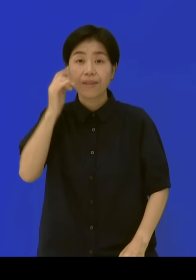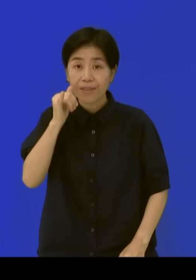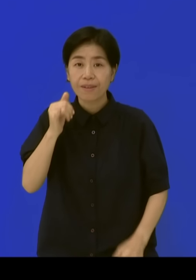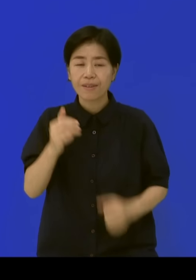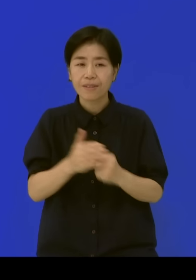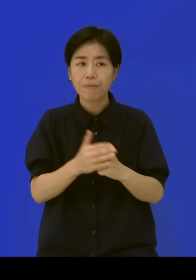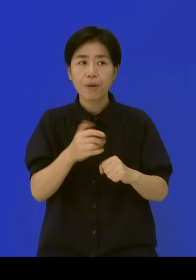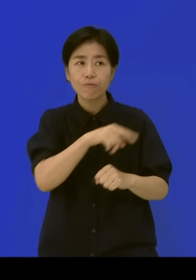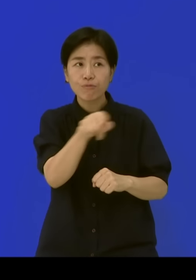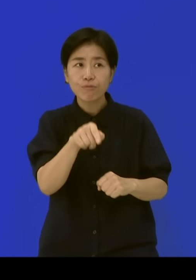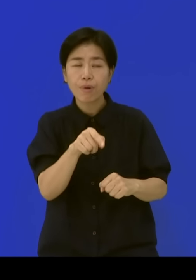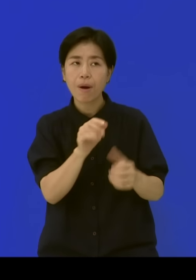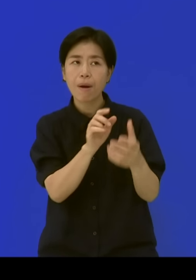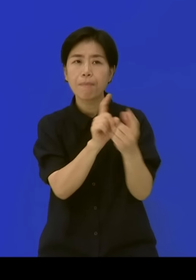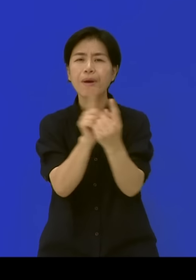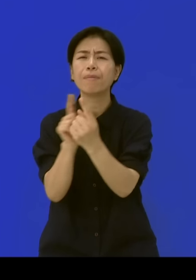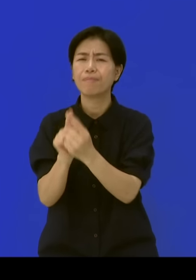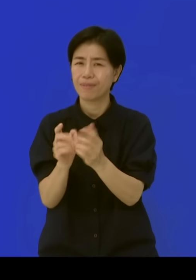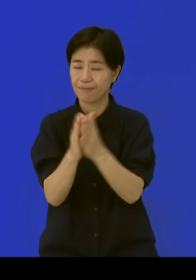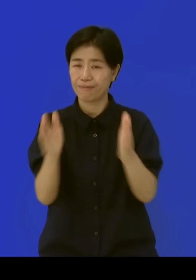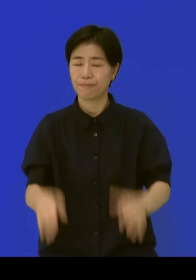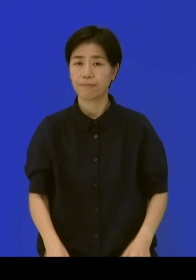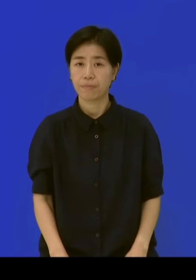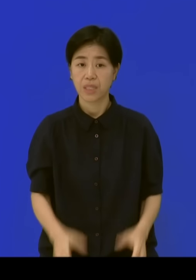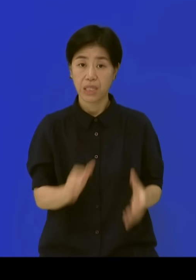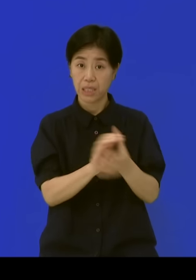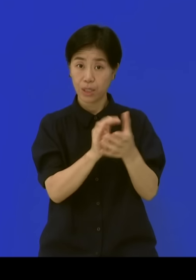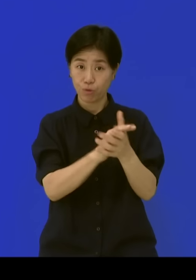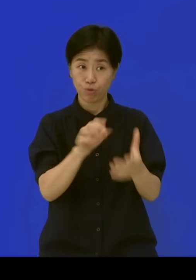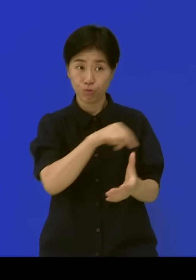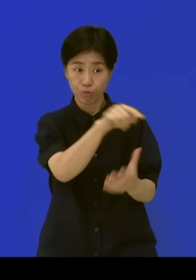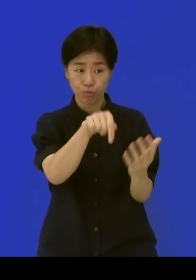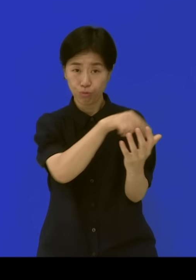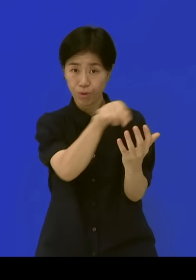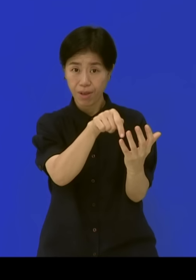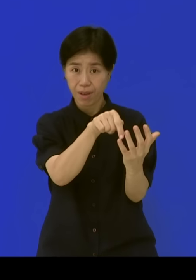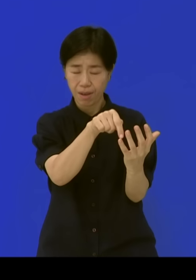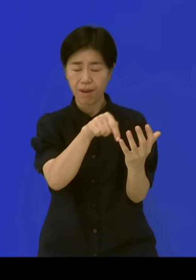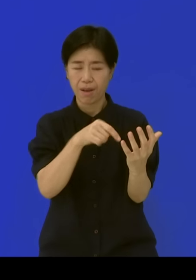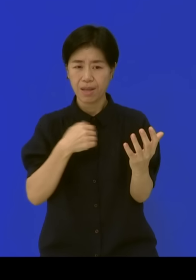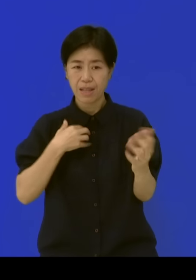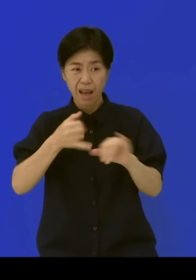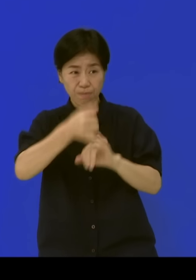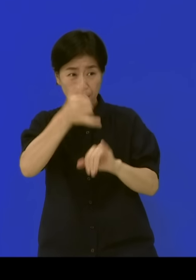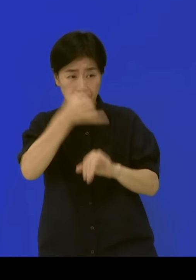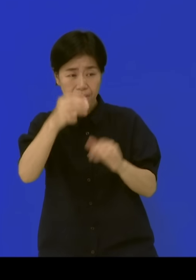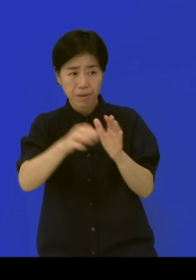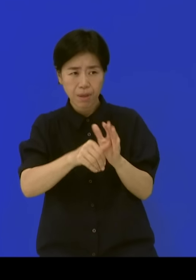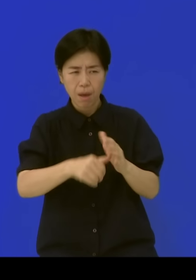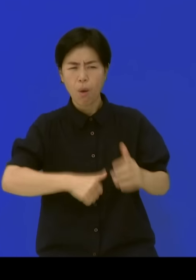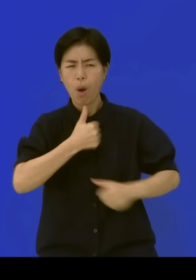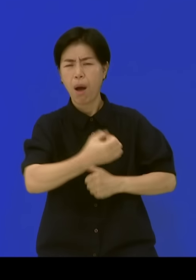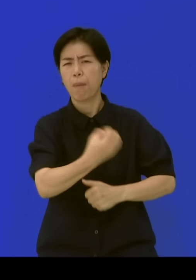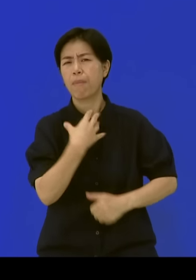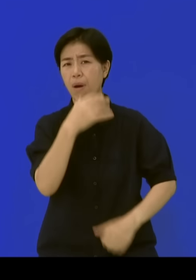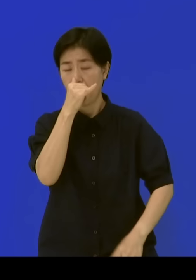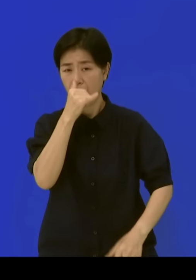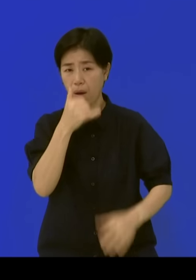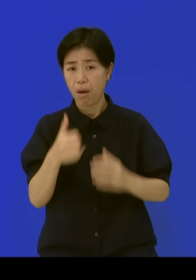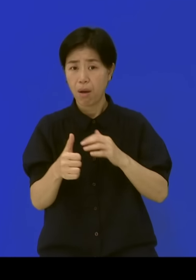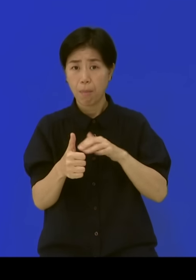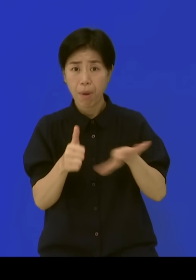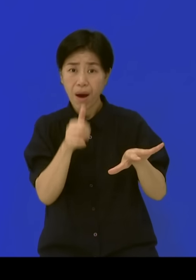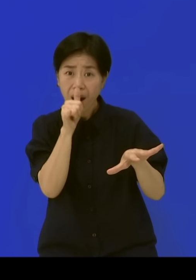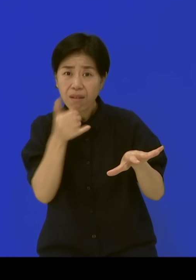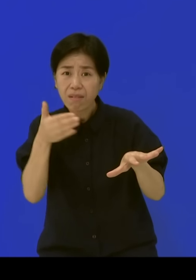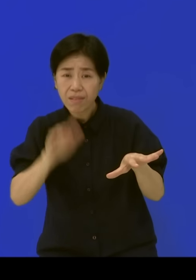안 지키고 이런 걸 못 견디는 친구들도 있었어요. 예. 근데 그들이 화를 내거나 예. 예를 들어 저를 이제 멀리 하거나 이럴 수도 있잖아요. 예.